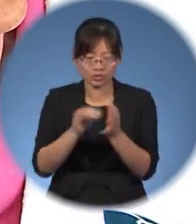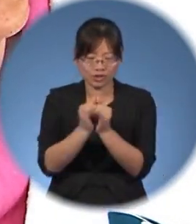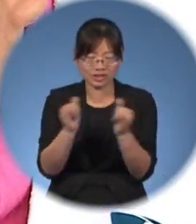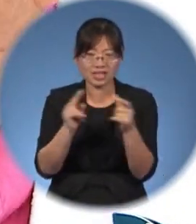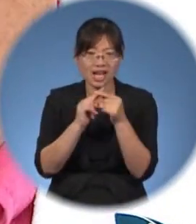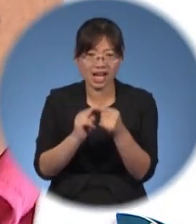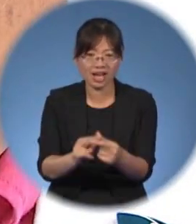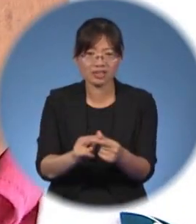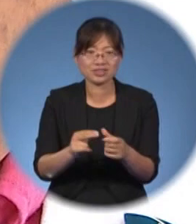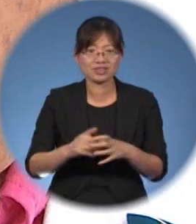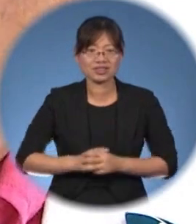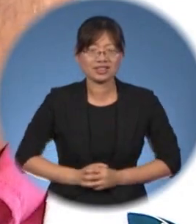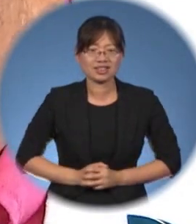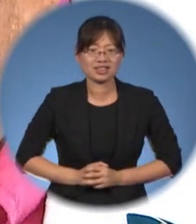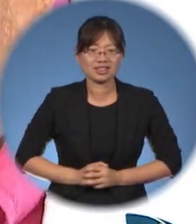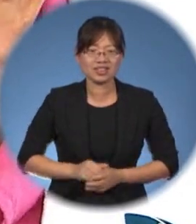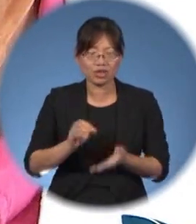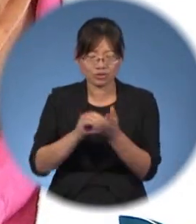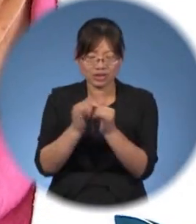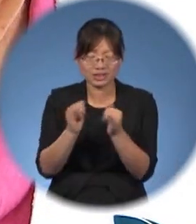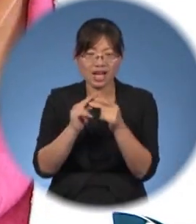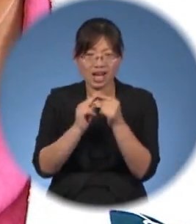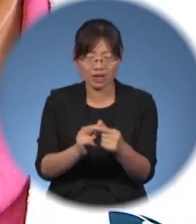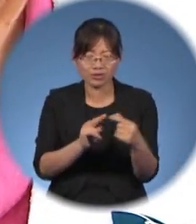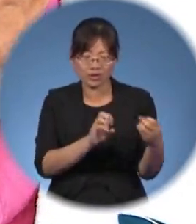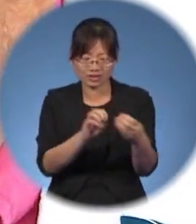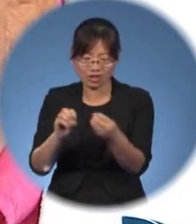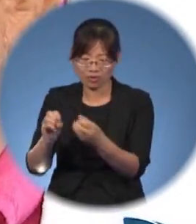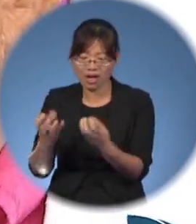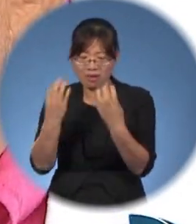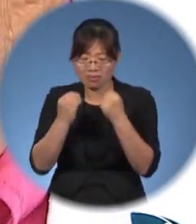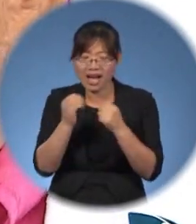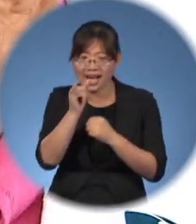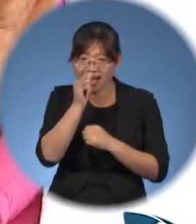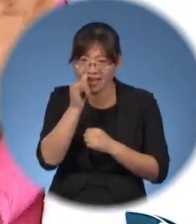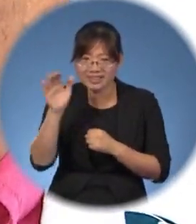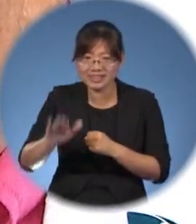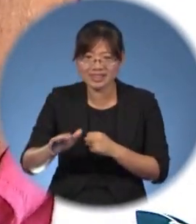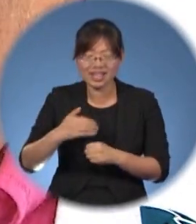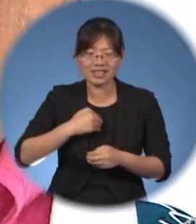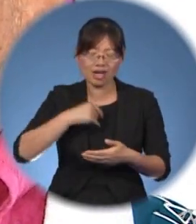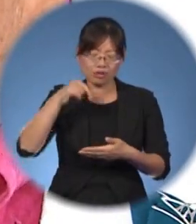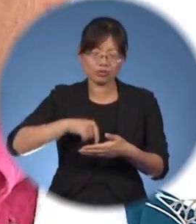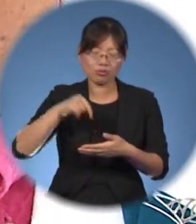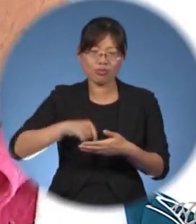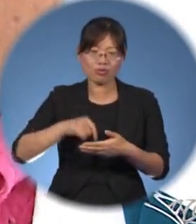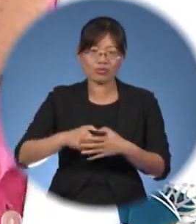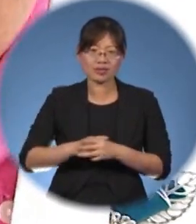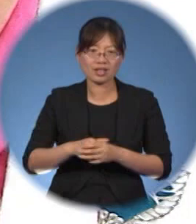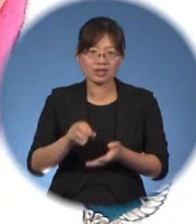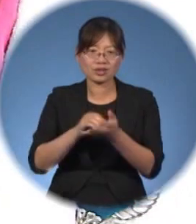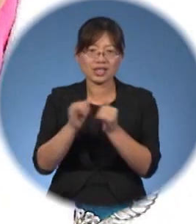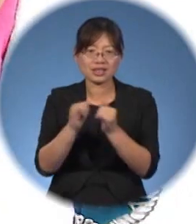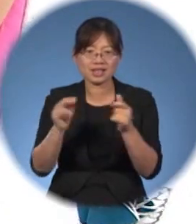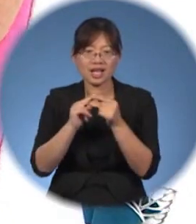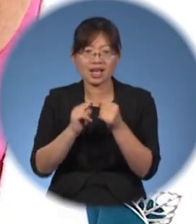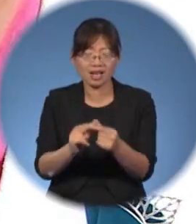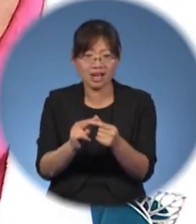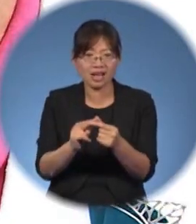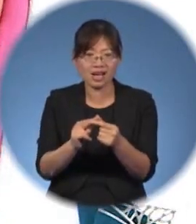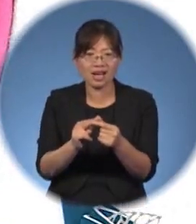출연자하고, 제가 출연자하고 얘기를 많이 하잖아요. 네. 그나 속으로는 출연자하고